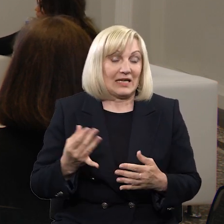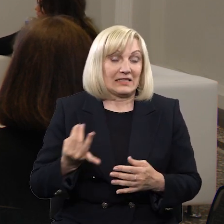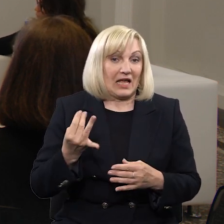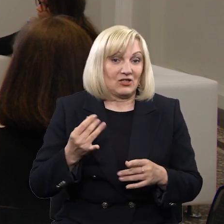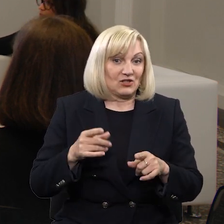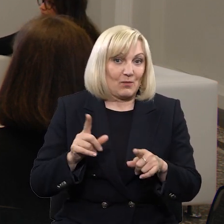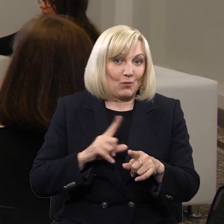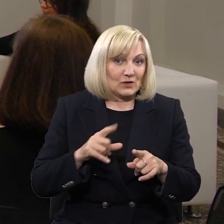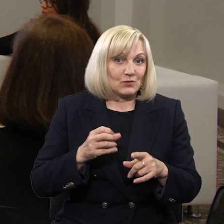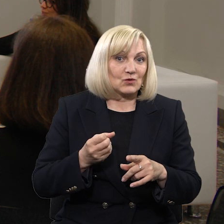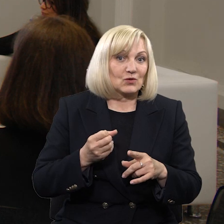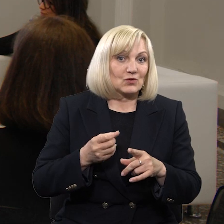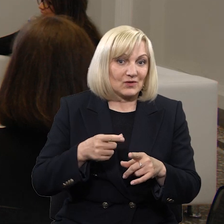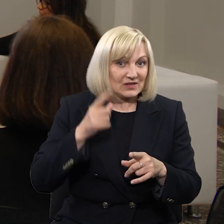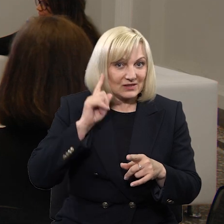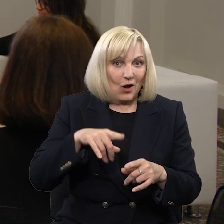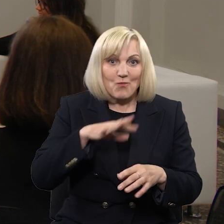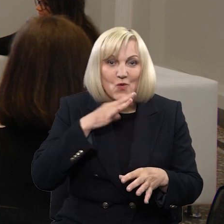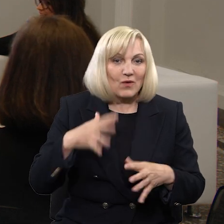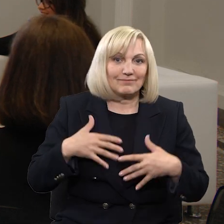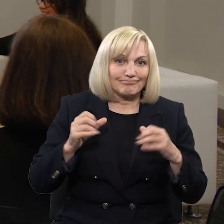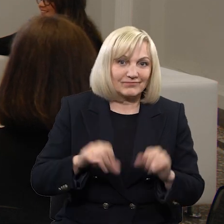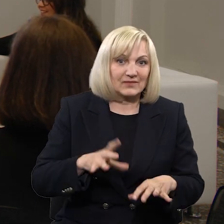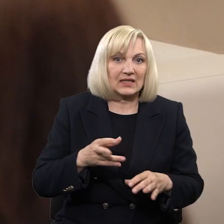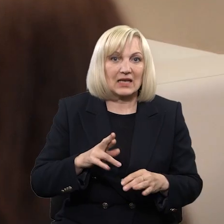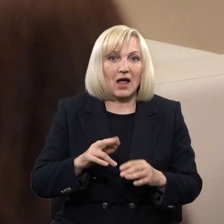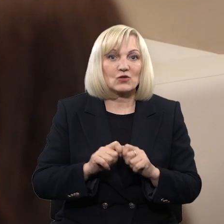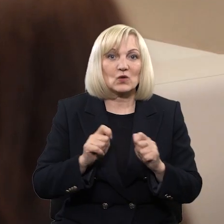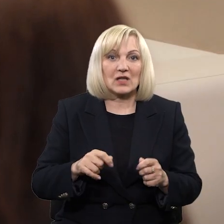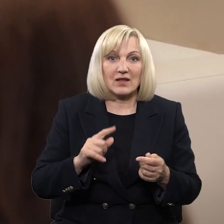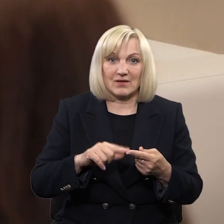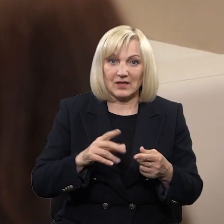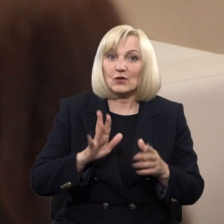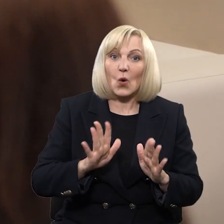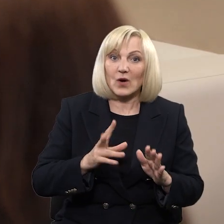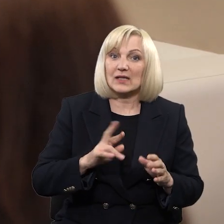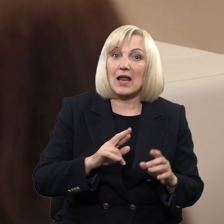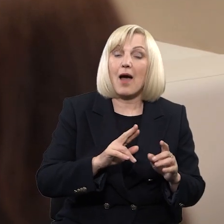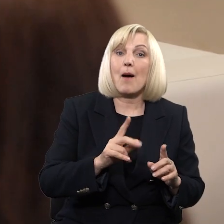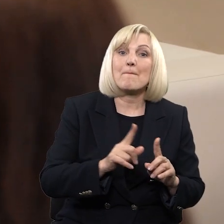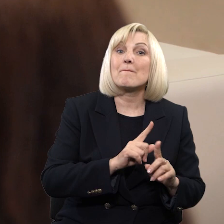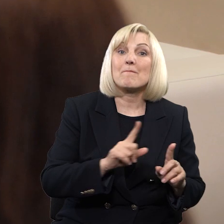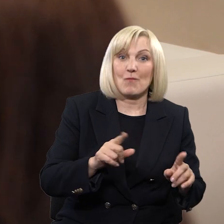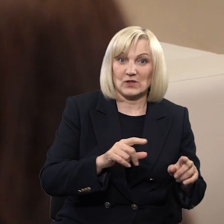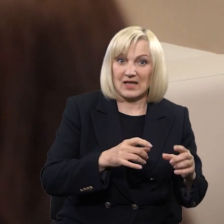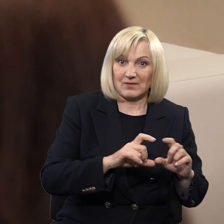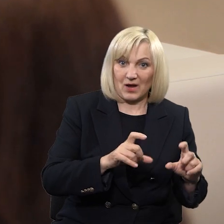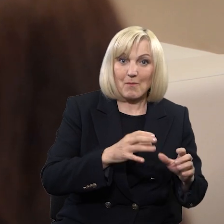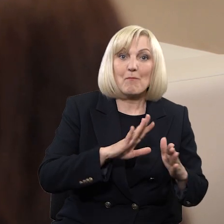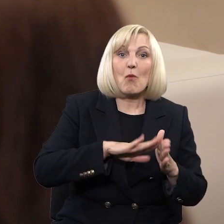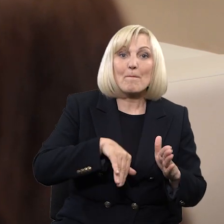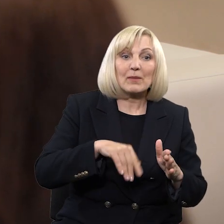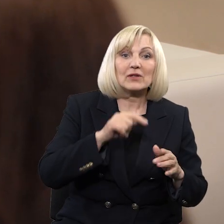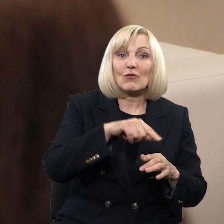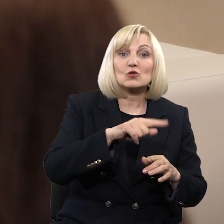историческим музеем который столько времени я знаю сил тратит на создание контента только для музейного магазина помимо огромного